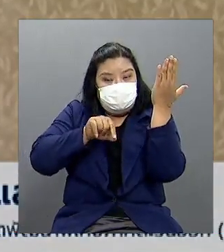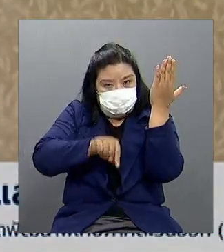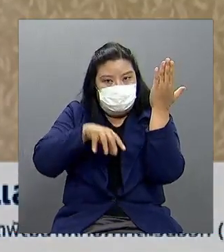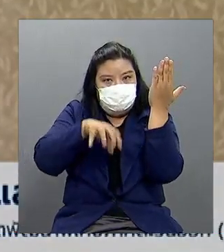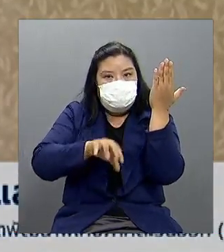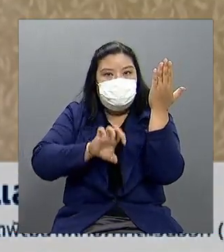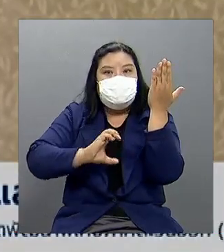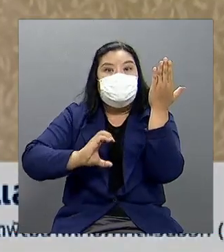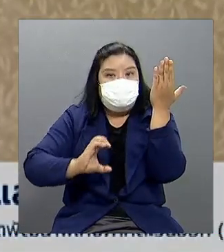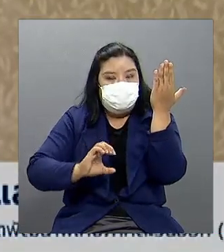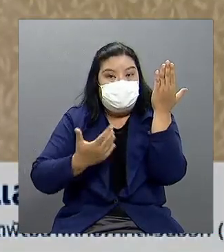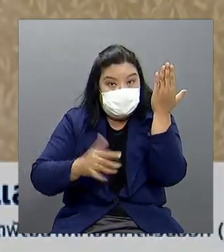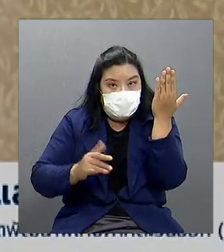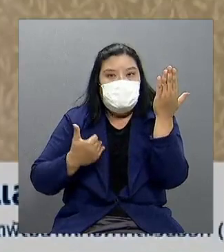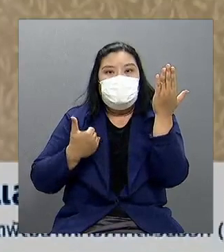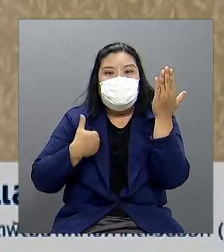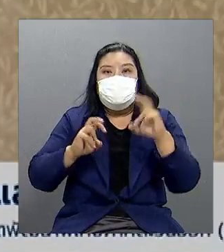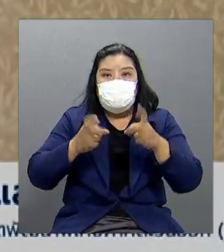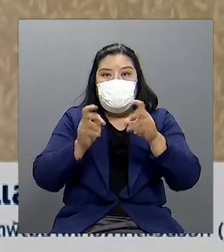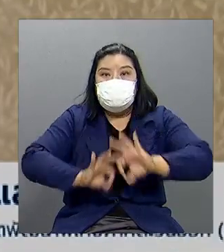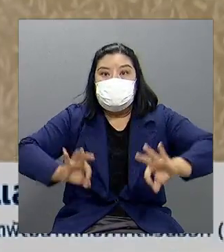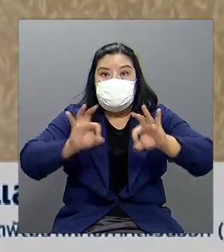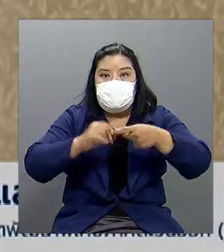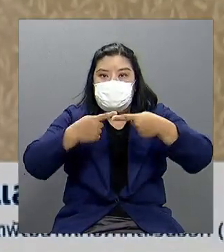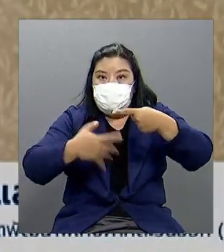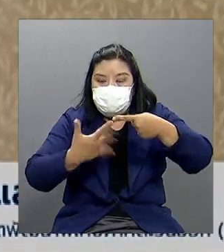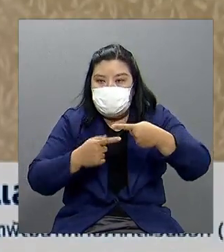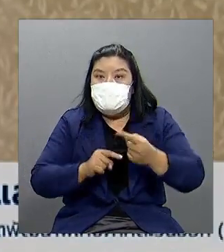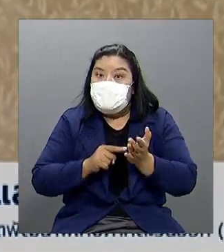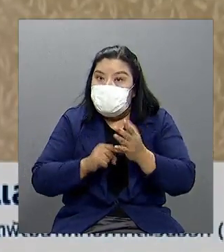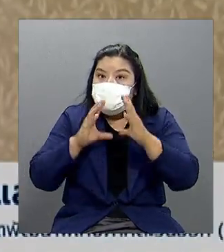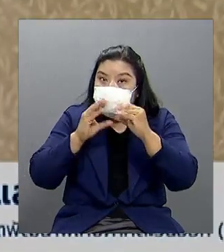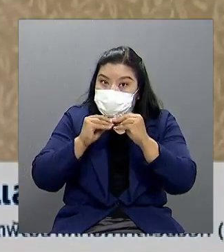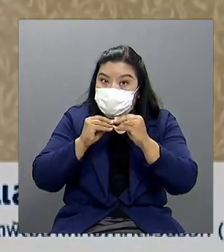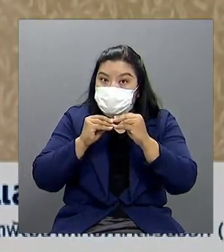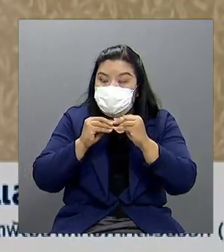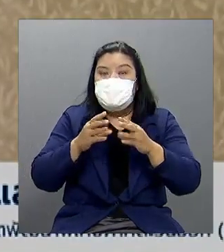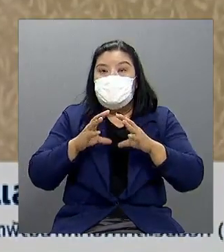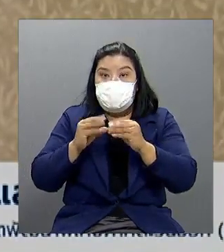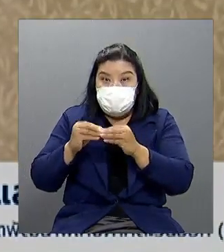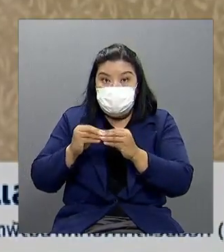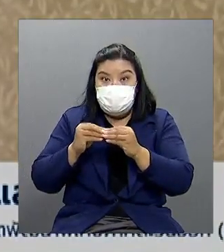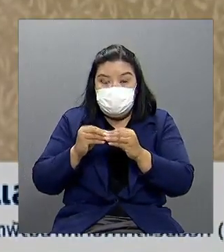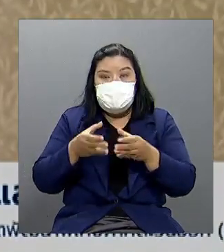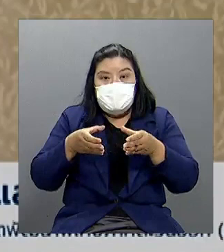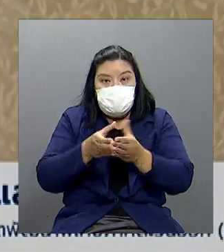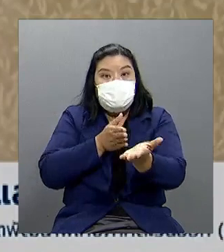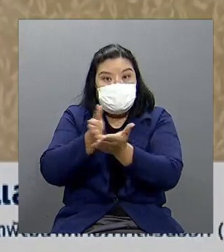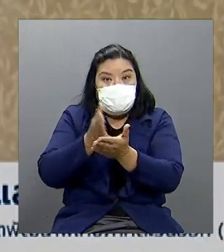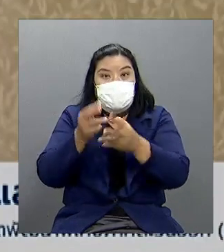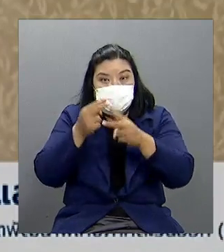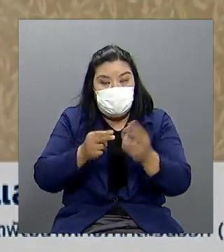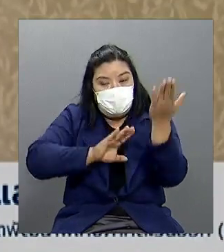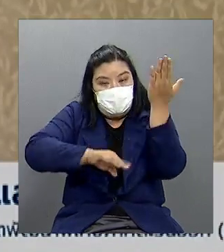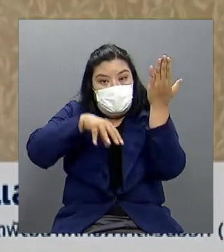EC แต่ละเรื่องเนี่ยไปรวมอยู่ในการประชุมของแต่ละสาขาด้วยแล้วก็อันสุดท้ายก็